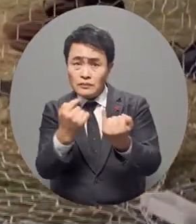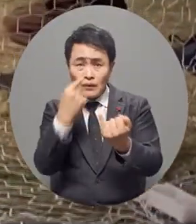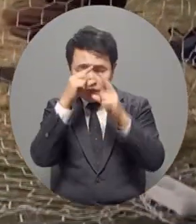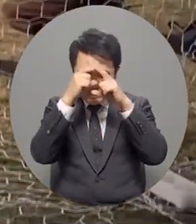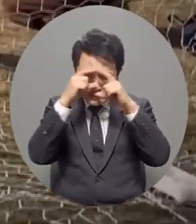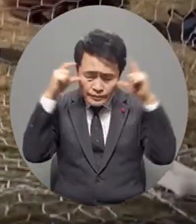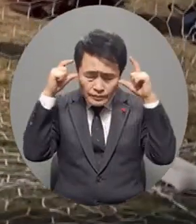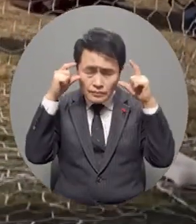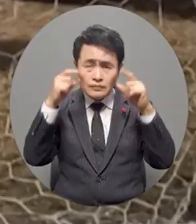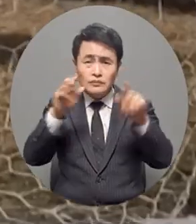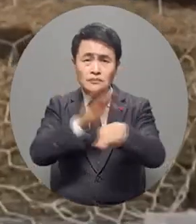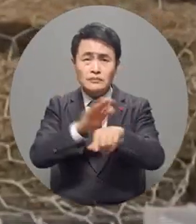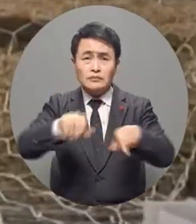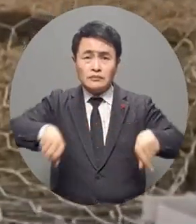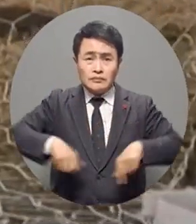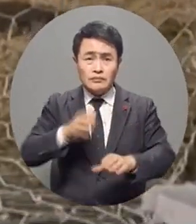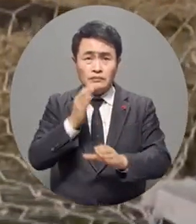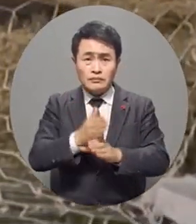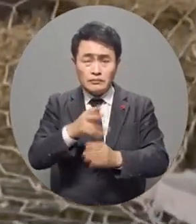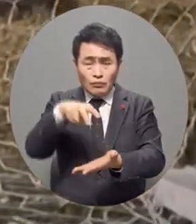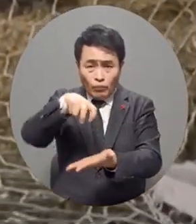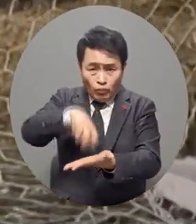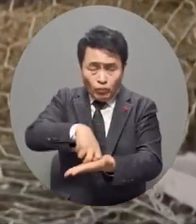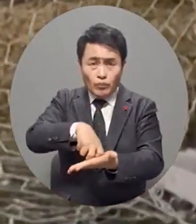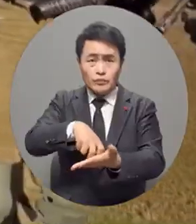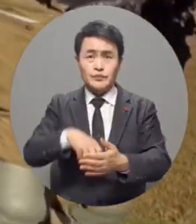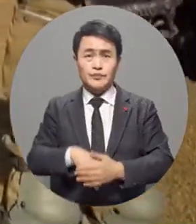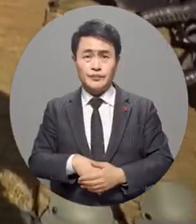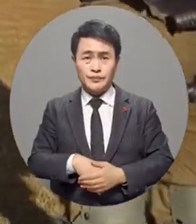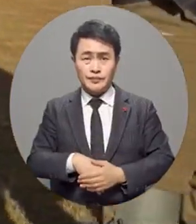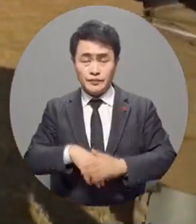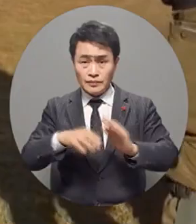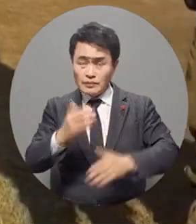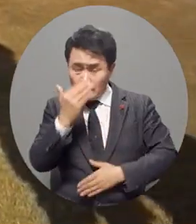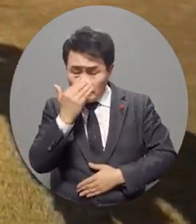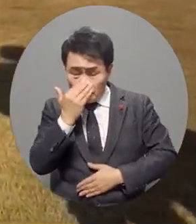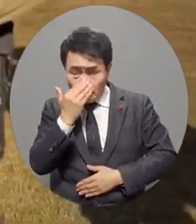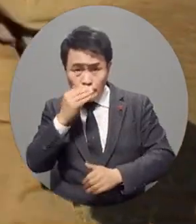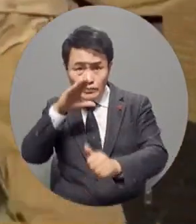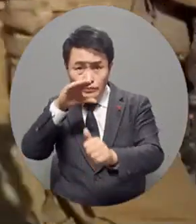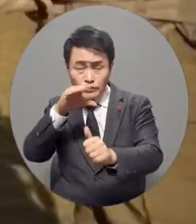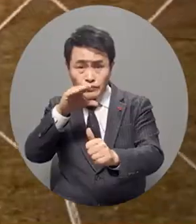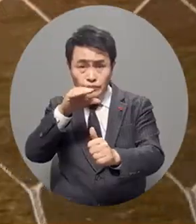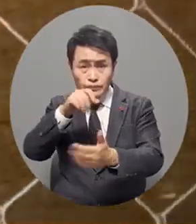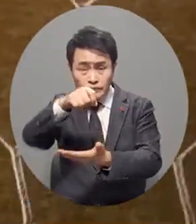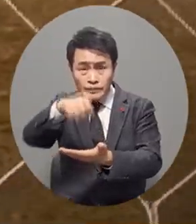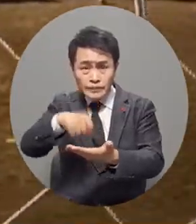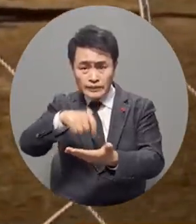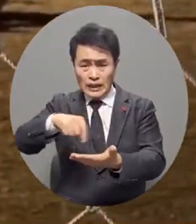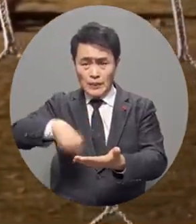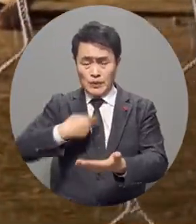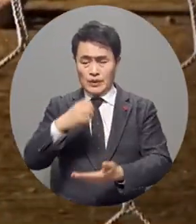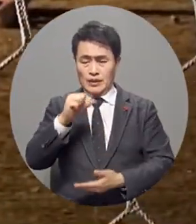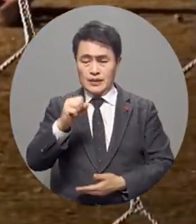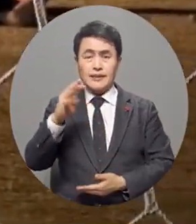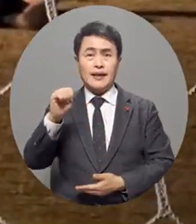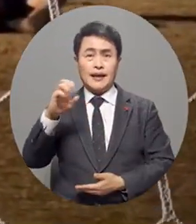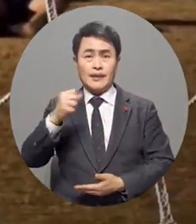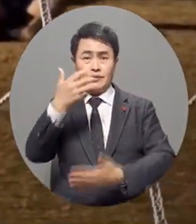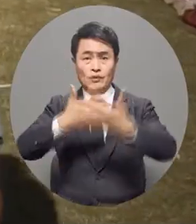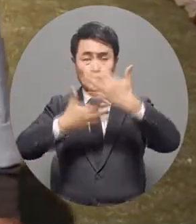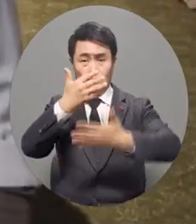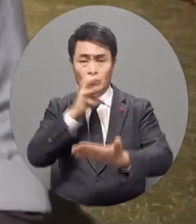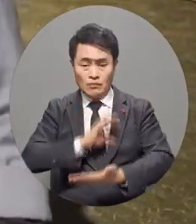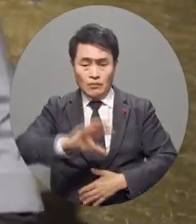가려지고 양손을 뒤로 묶인 채 무릎을 꿇었습니다. 이스라엘군을 취재한 종군 작가가 자신의 SNS에 올린